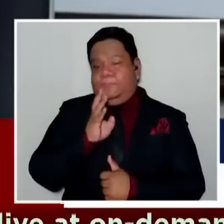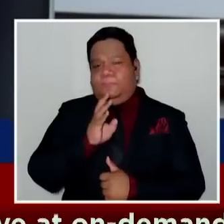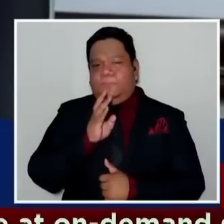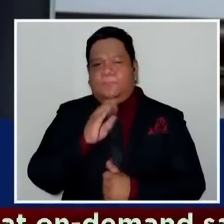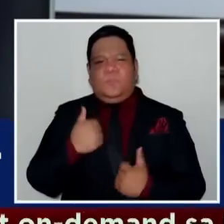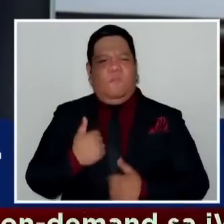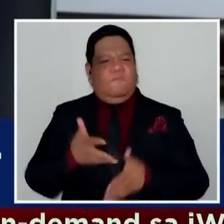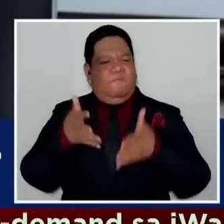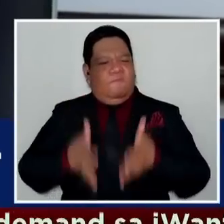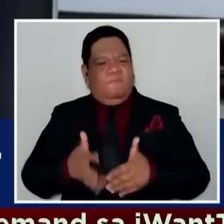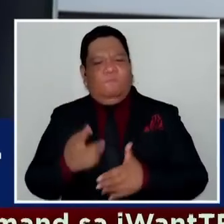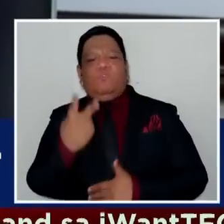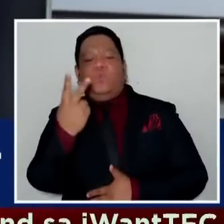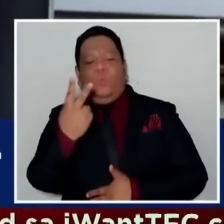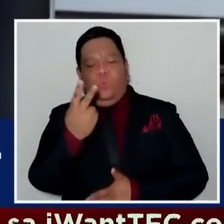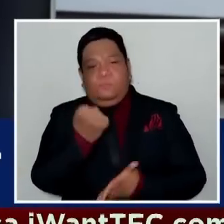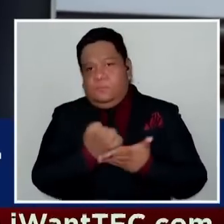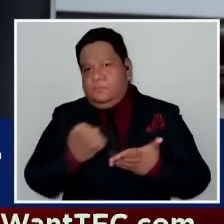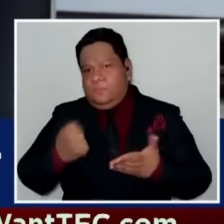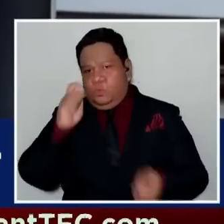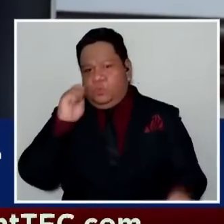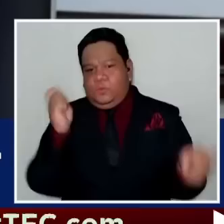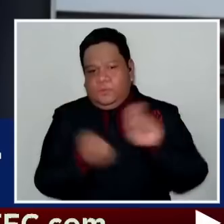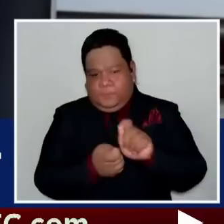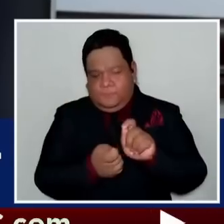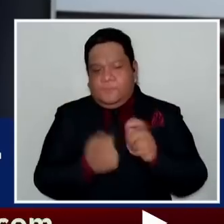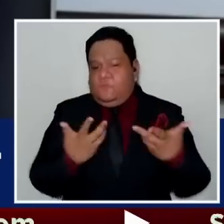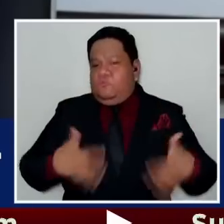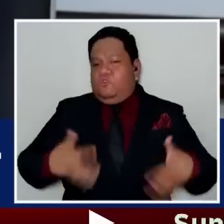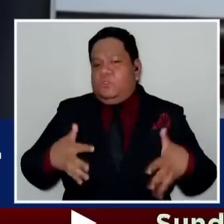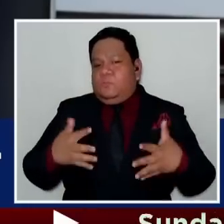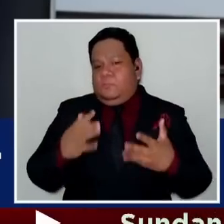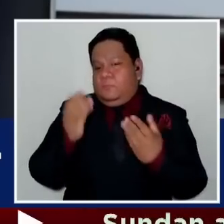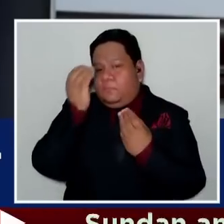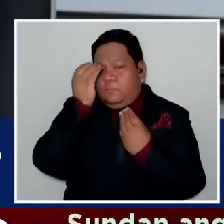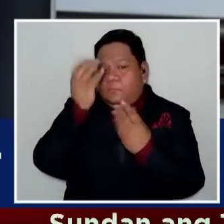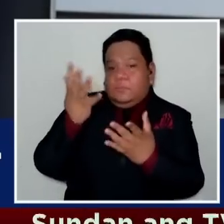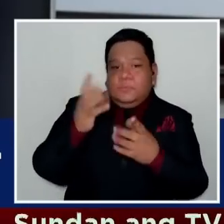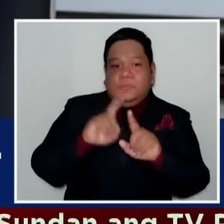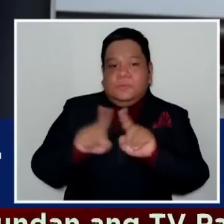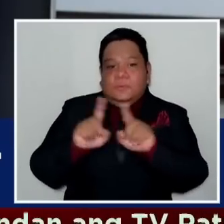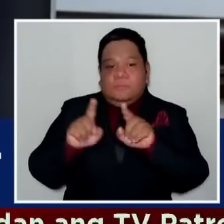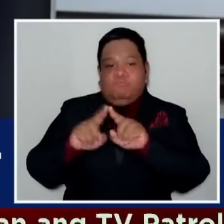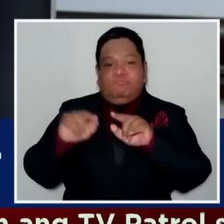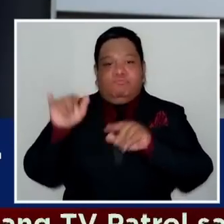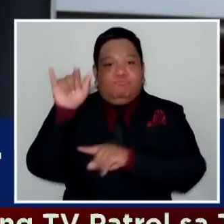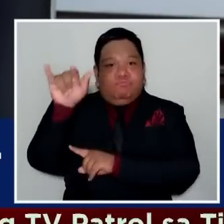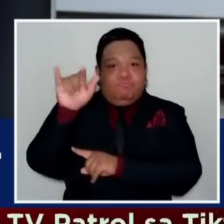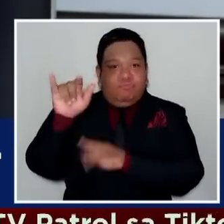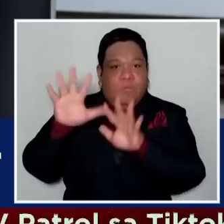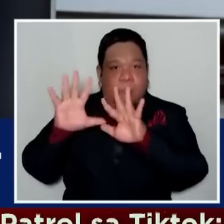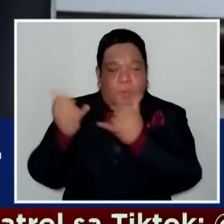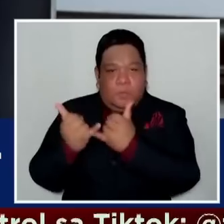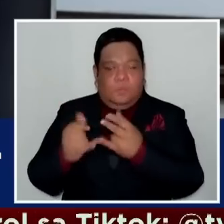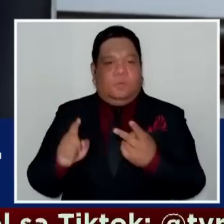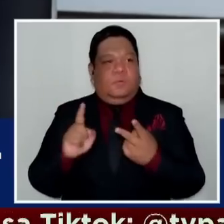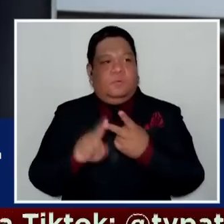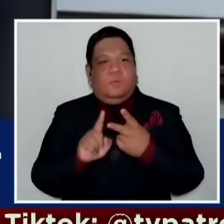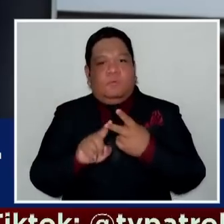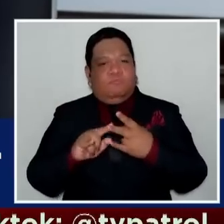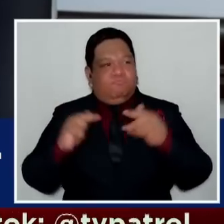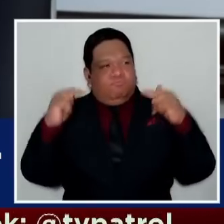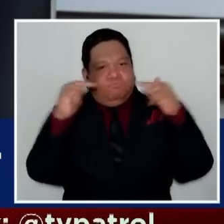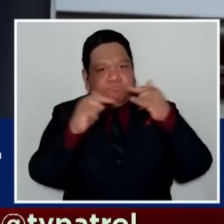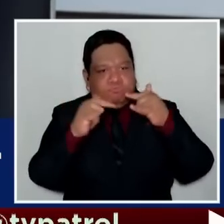Medyo binigyan na namin ng notice yung mga airline companies, mga airport operators at ibang